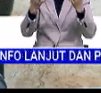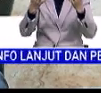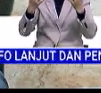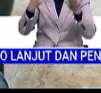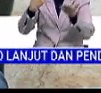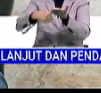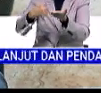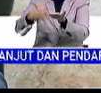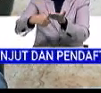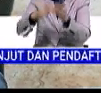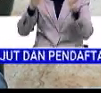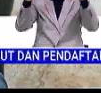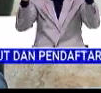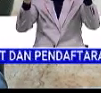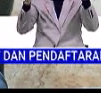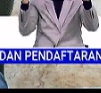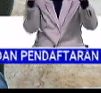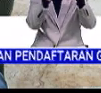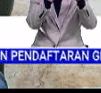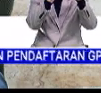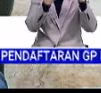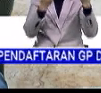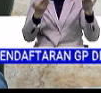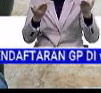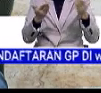berkisar kepada